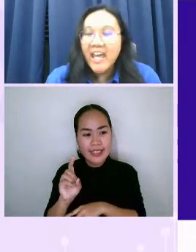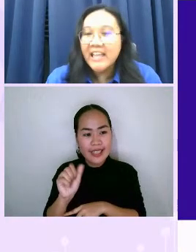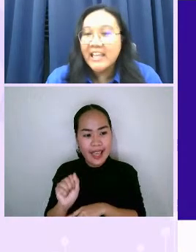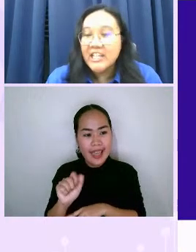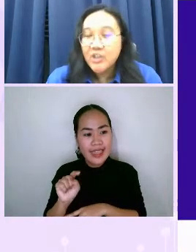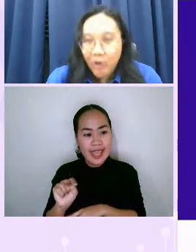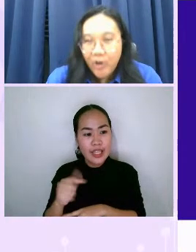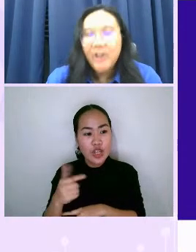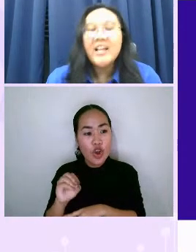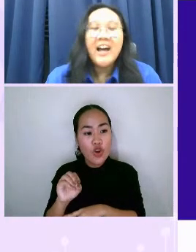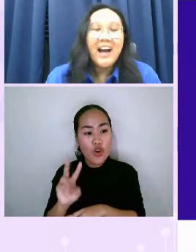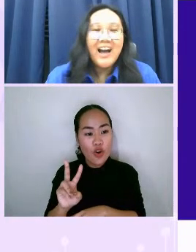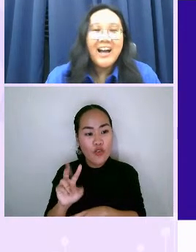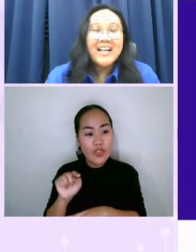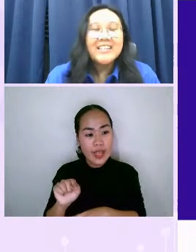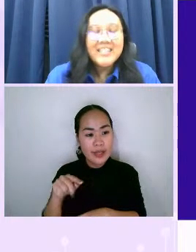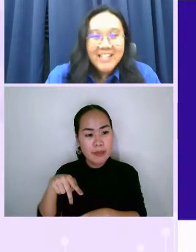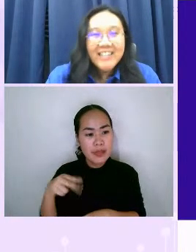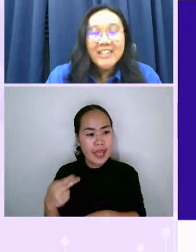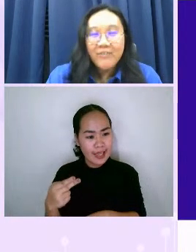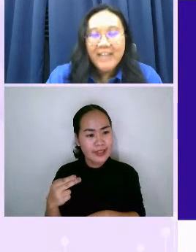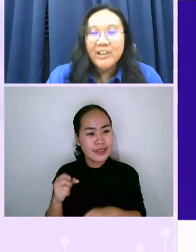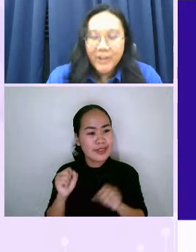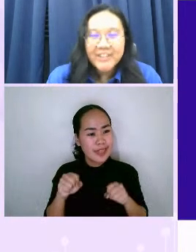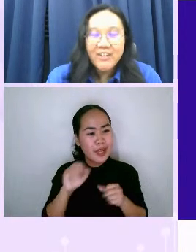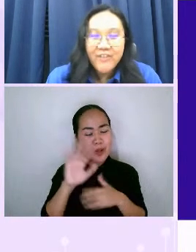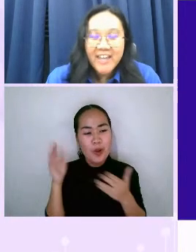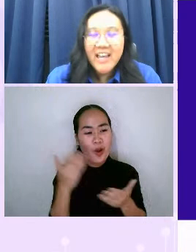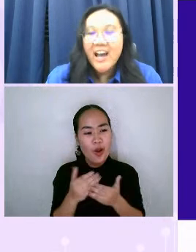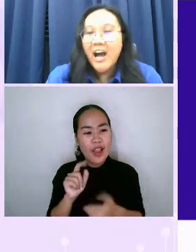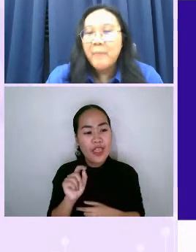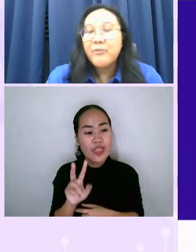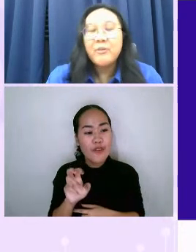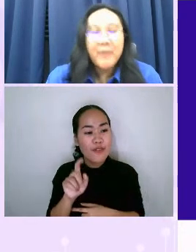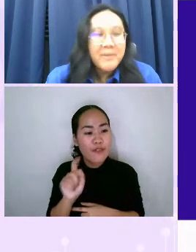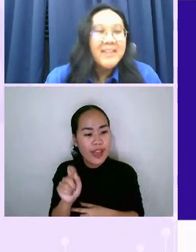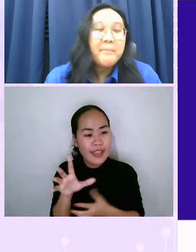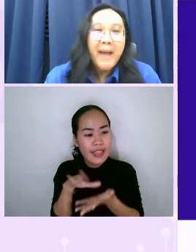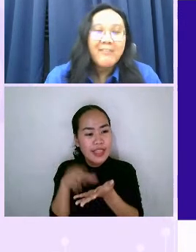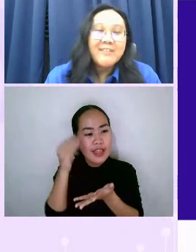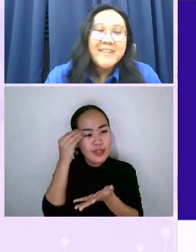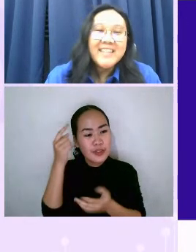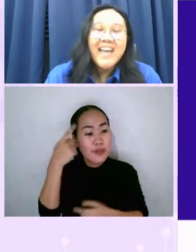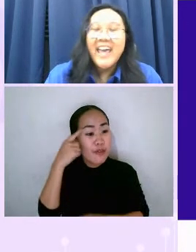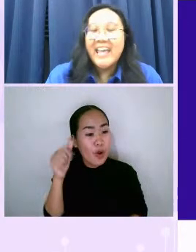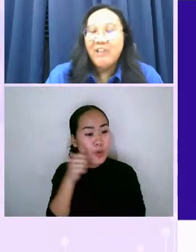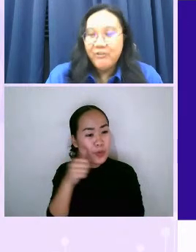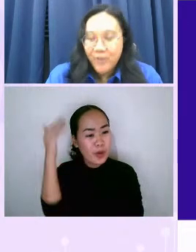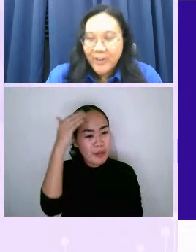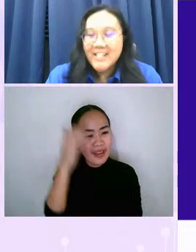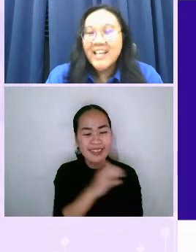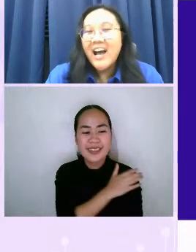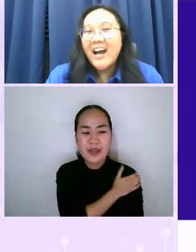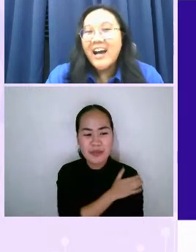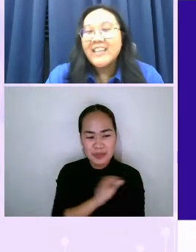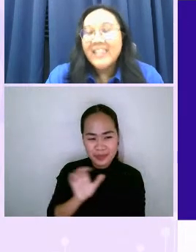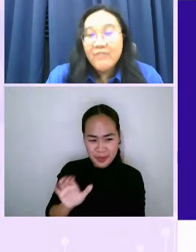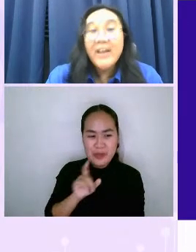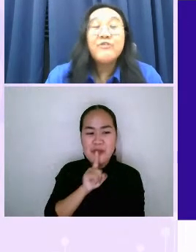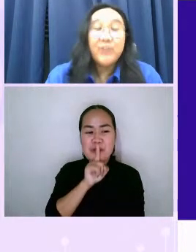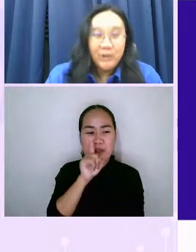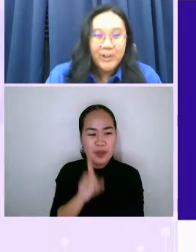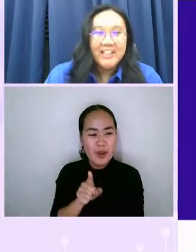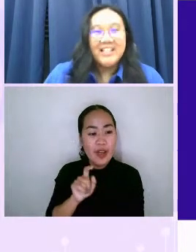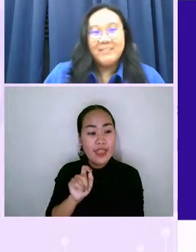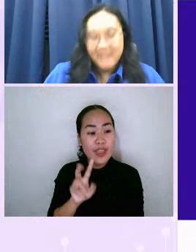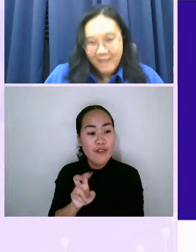www.e-testa.gov.ph and let us all study TVET, learn TVET for women empowerment and of course,